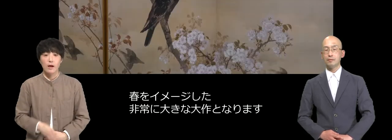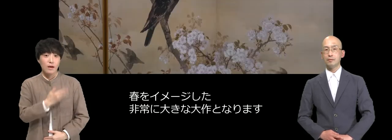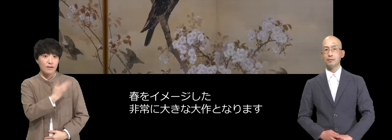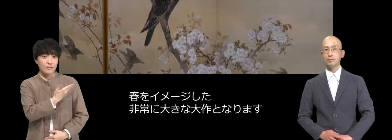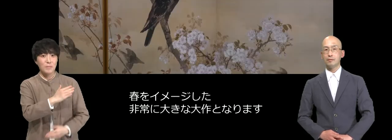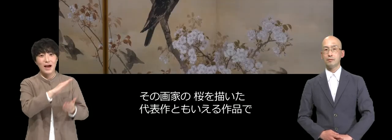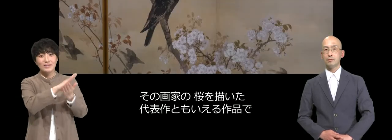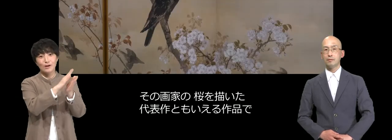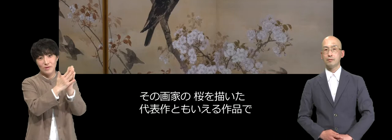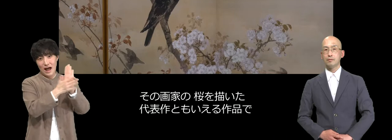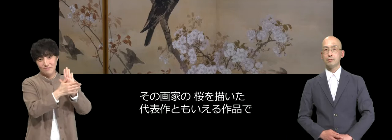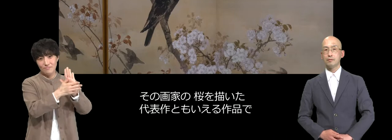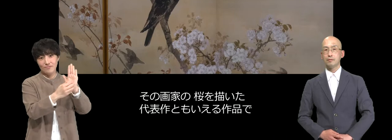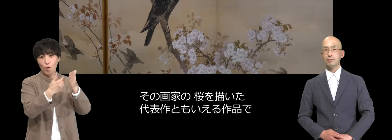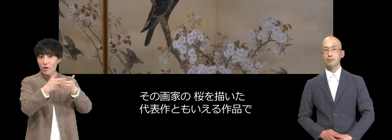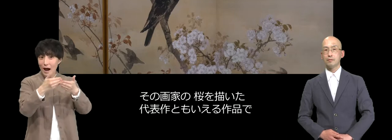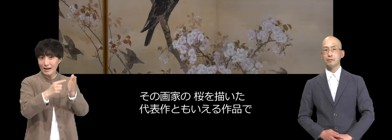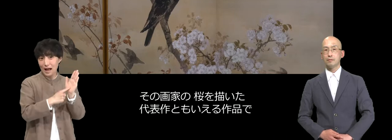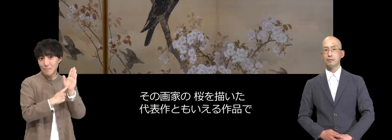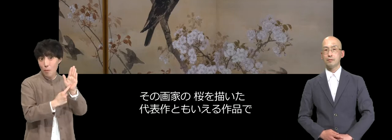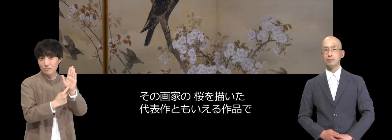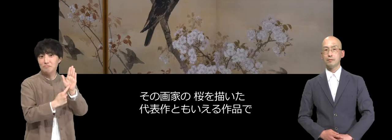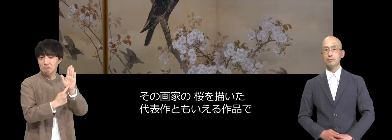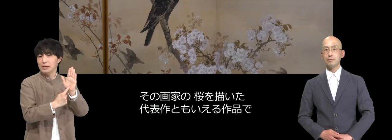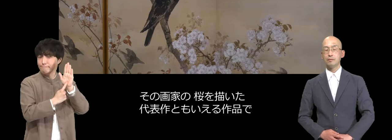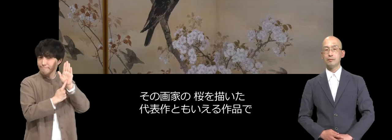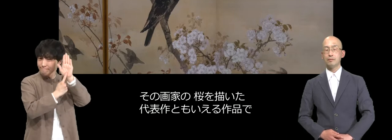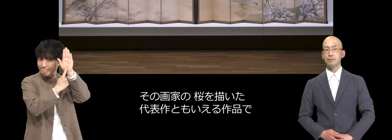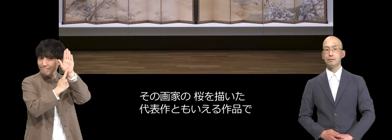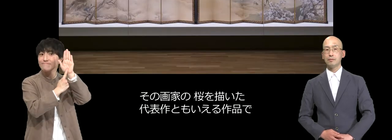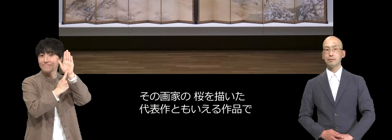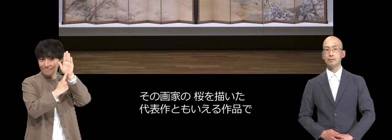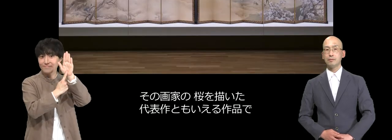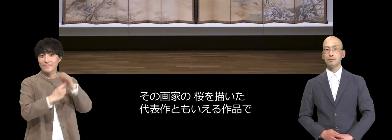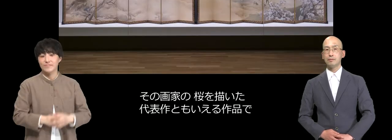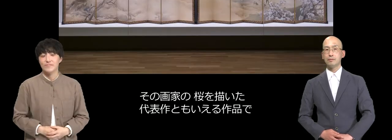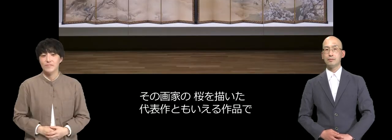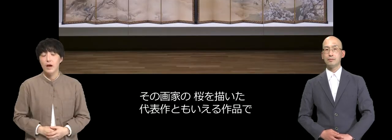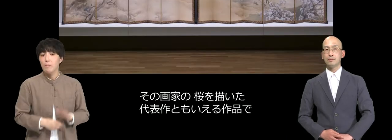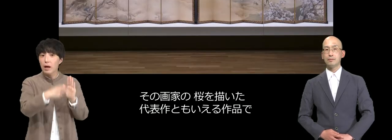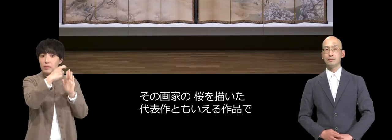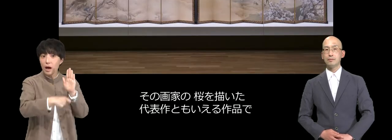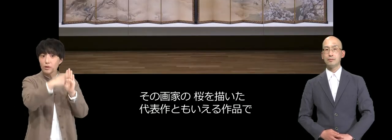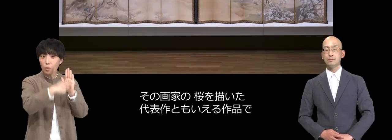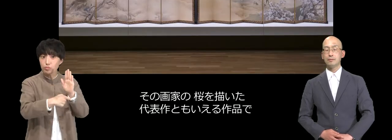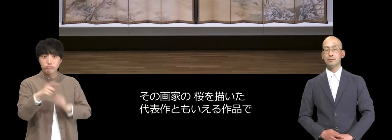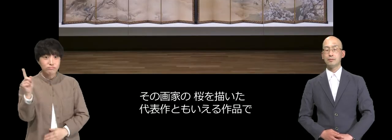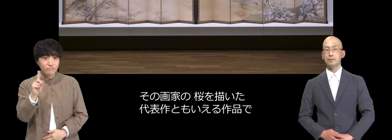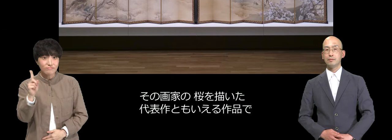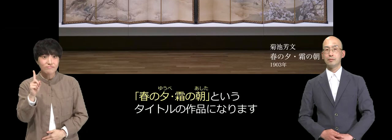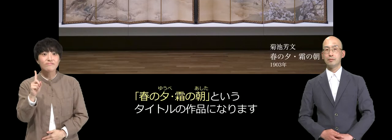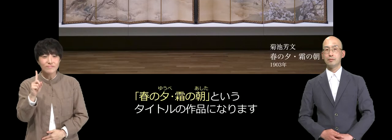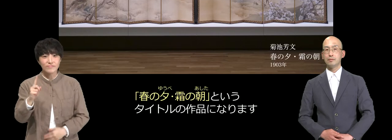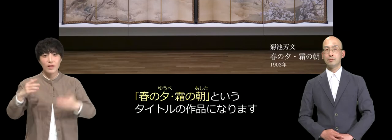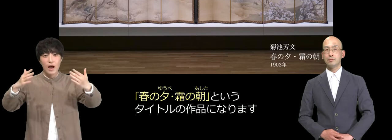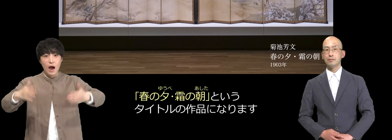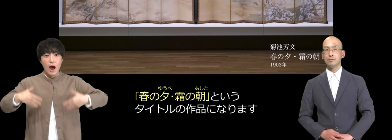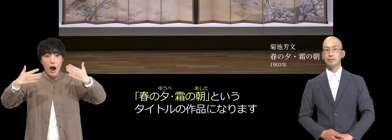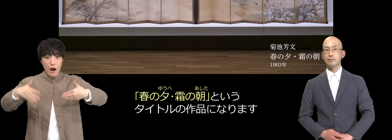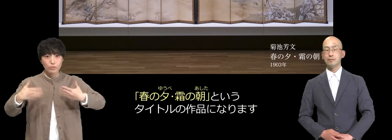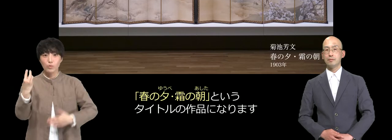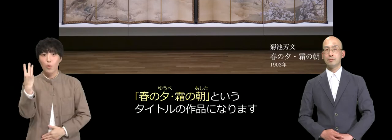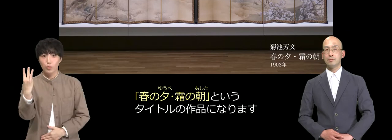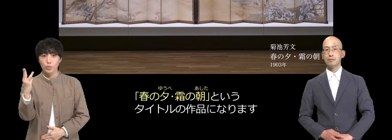ますでその画家のまま本当に桜の桜を描いた代表作ともいえる作品で春のいう